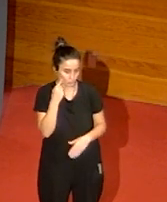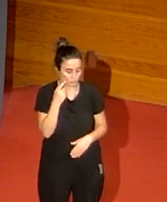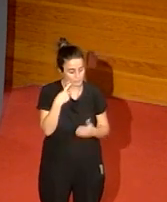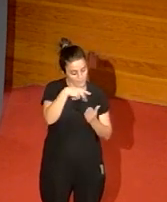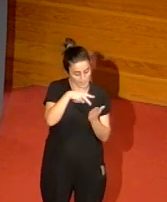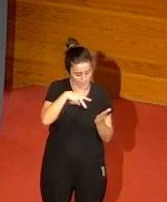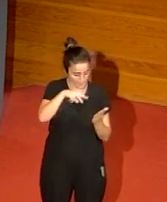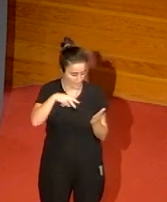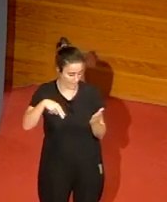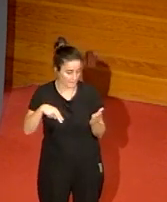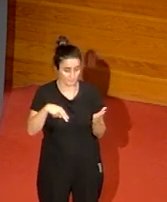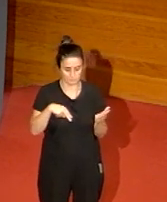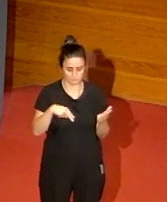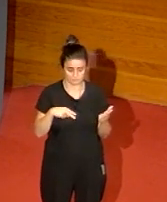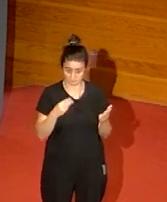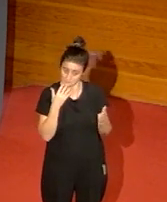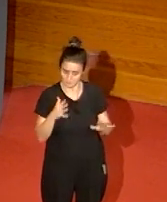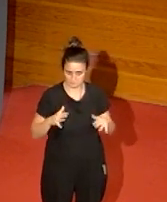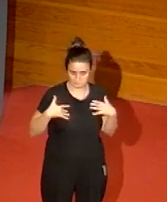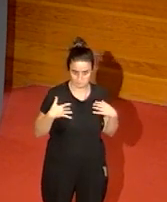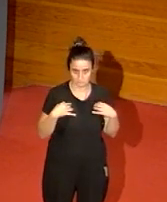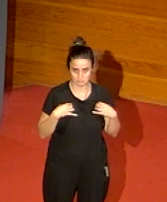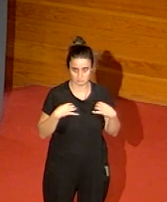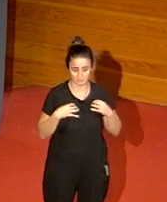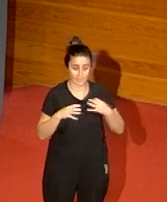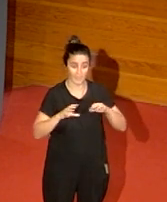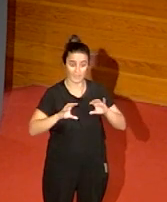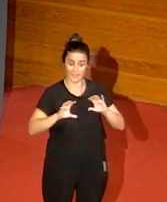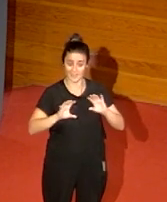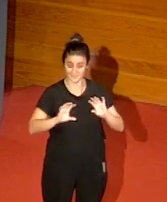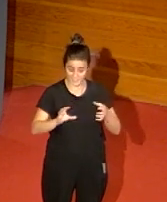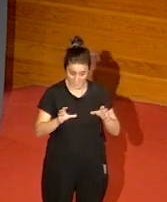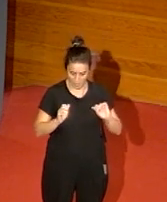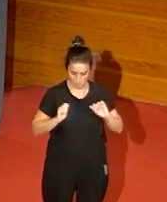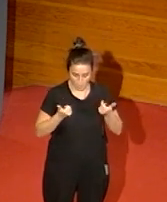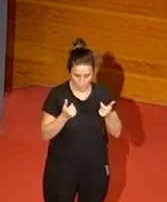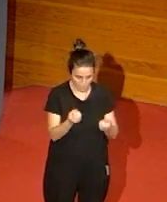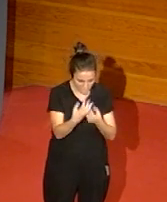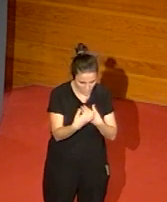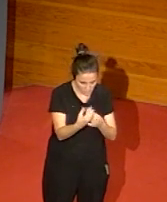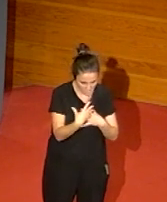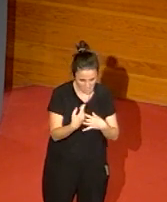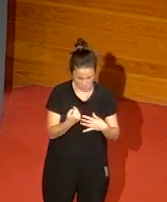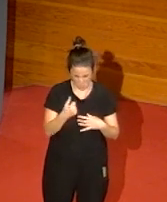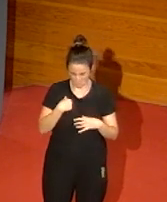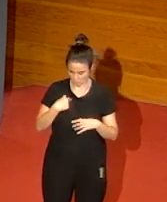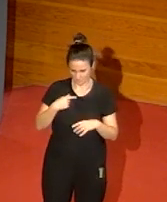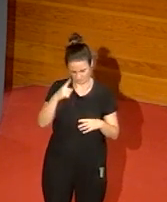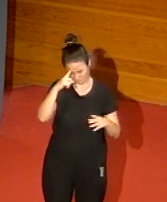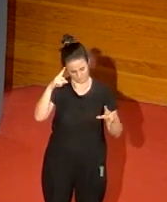irakurleek, bapatean irratiz informazio ematen entzun zutenean antzeko erreakzio bat izan zuten,